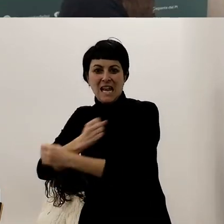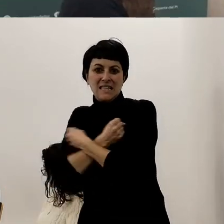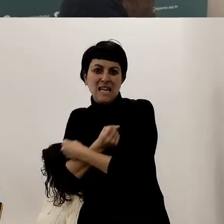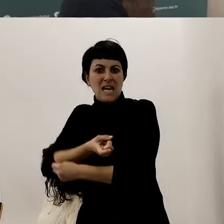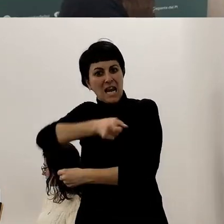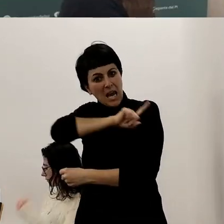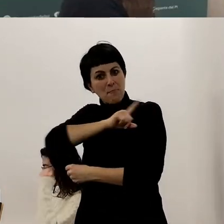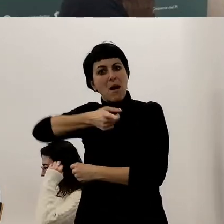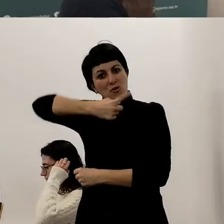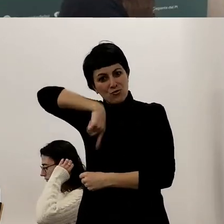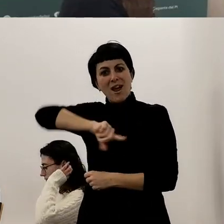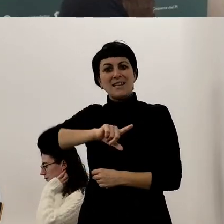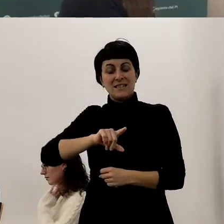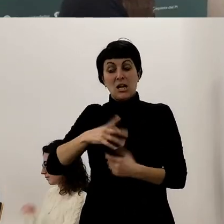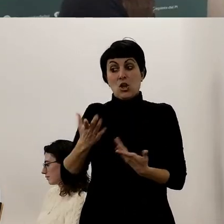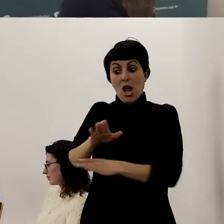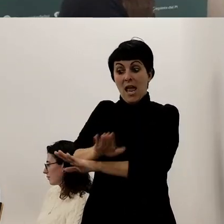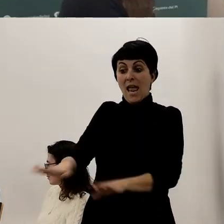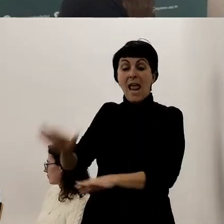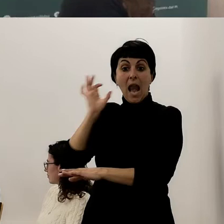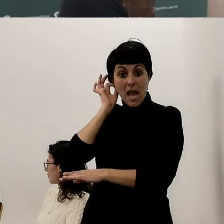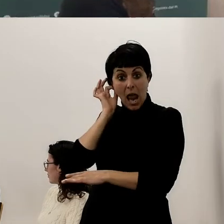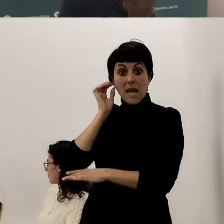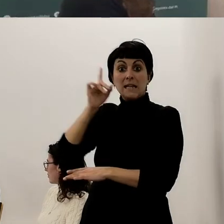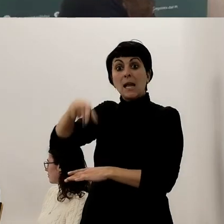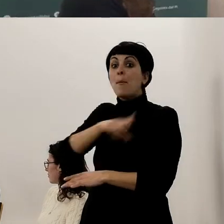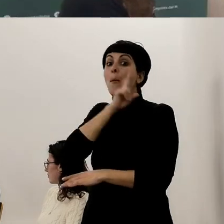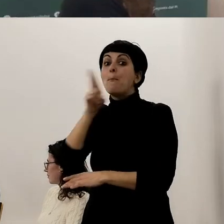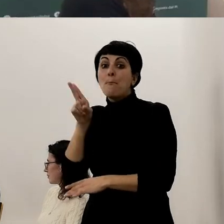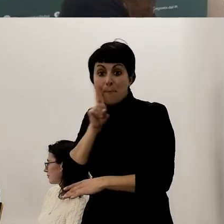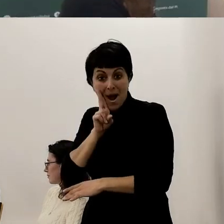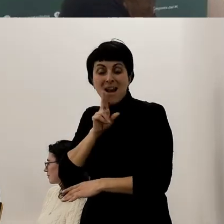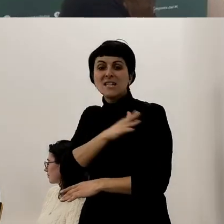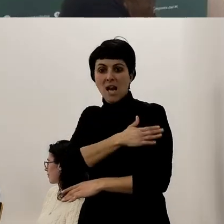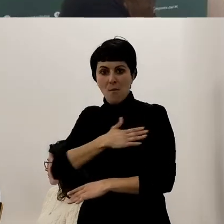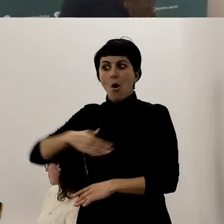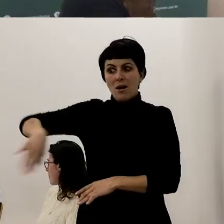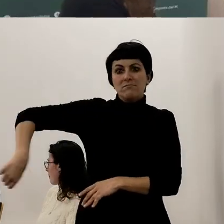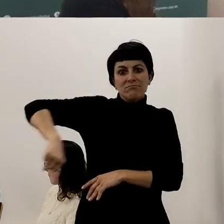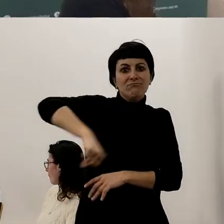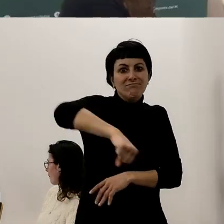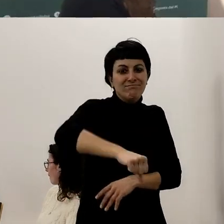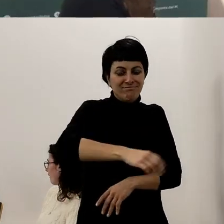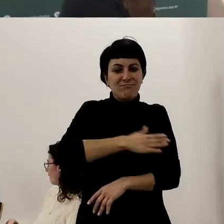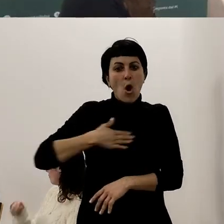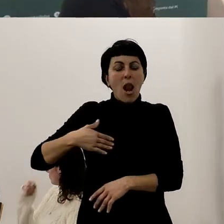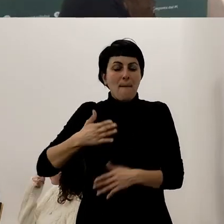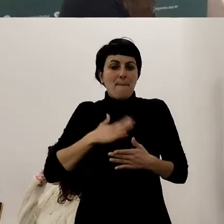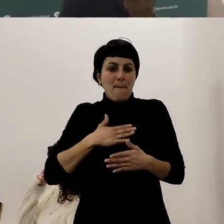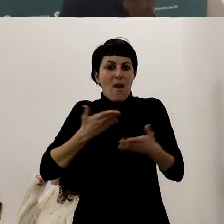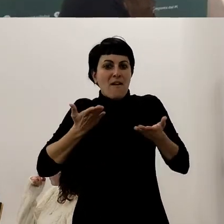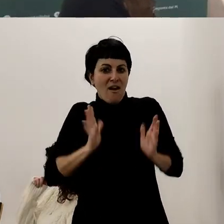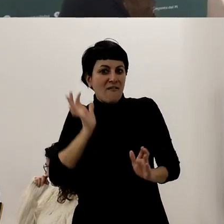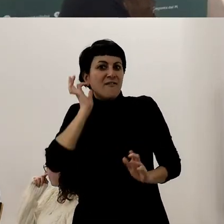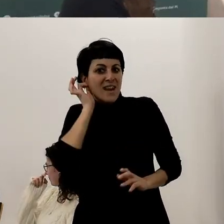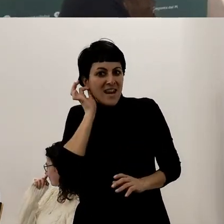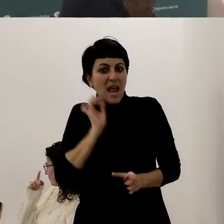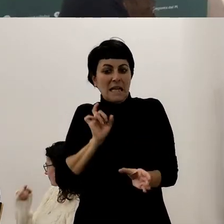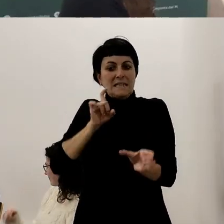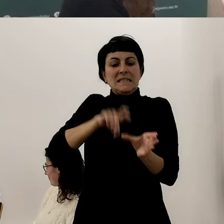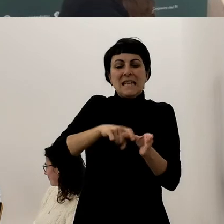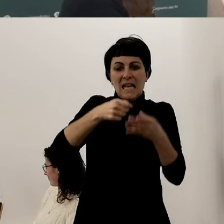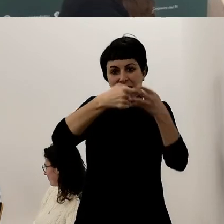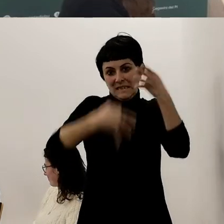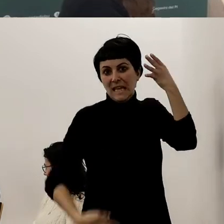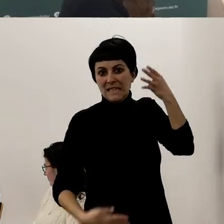i tenim moltes nenes que, i mares que venen, no? És que la meva filla potser no té ni un any i ja estan apuntades com a